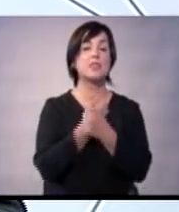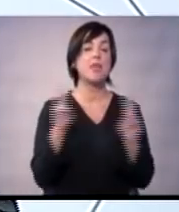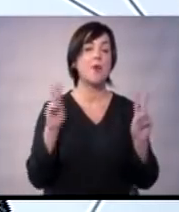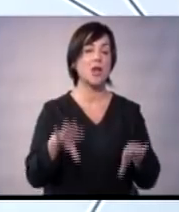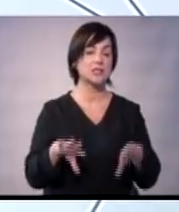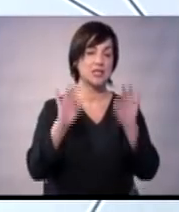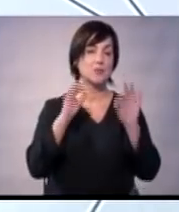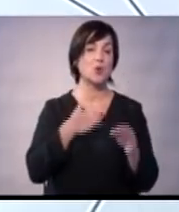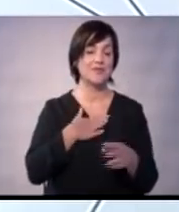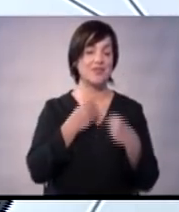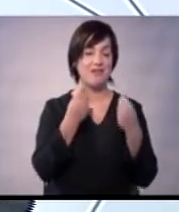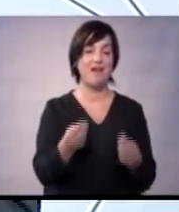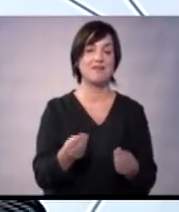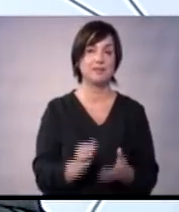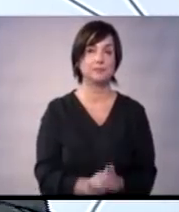сте имали.